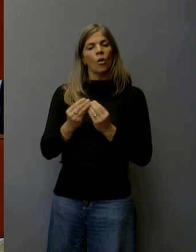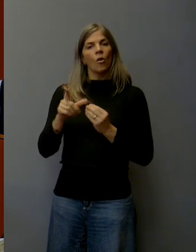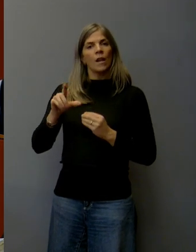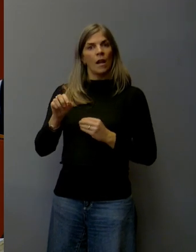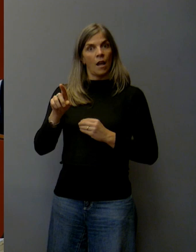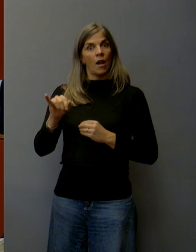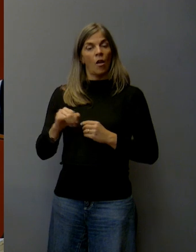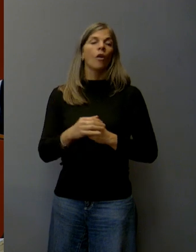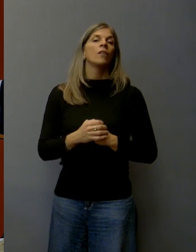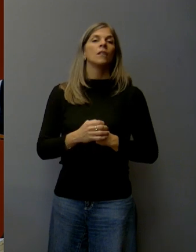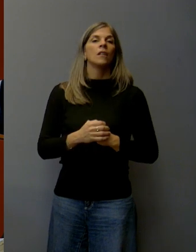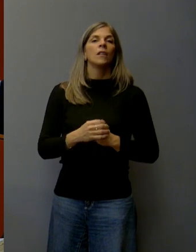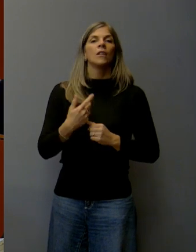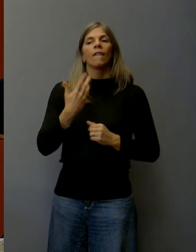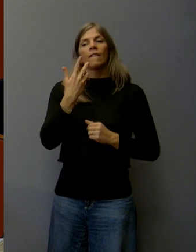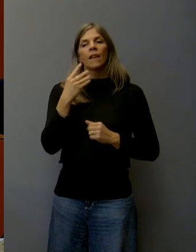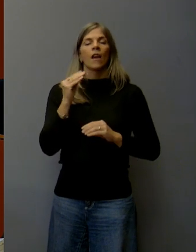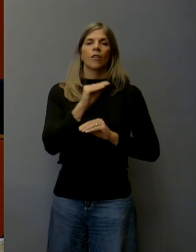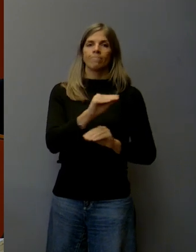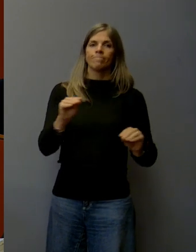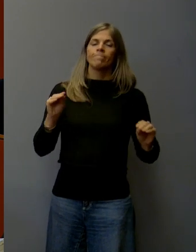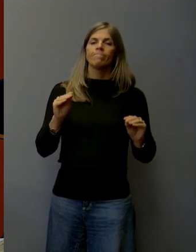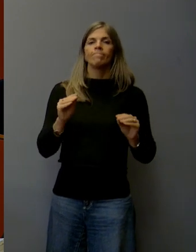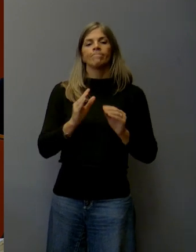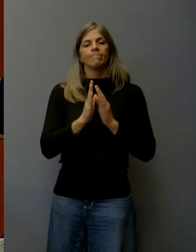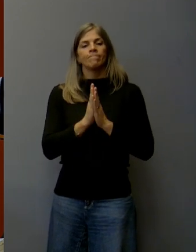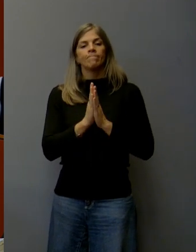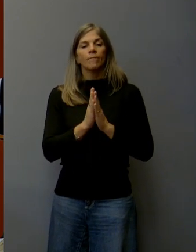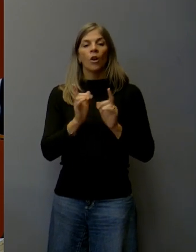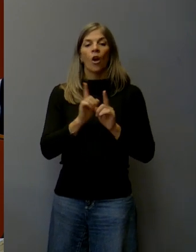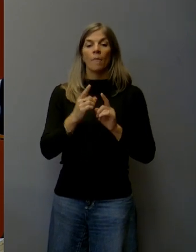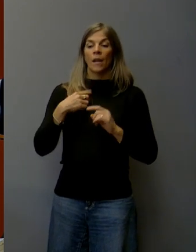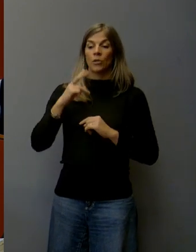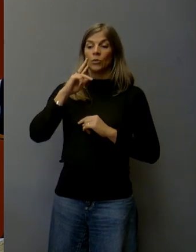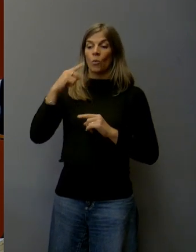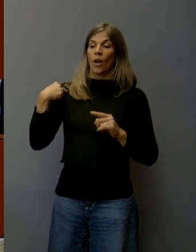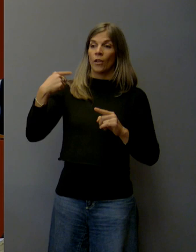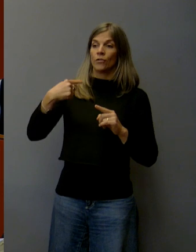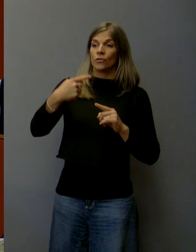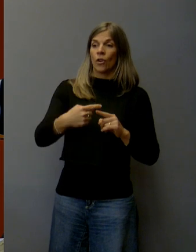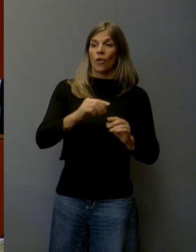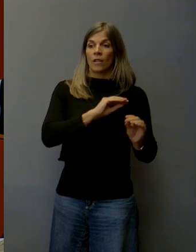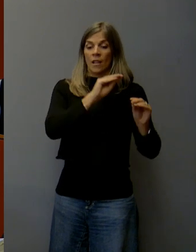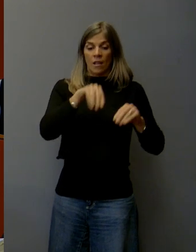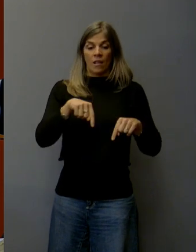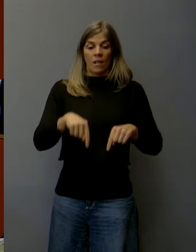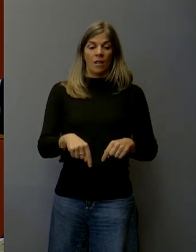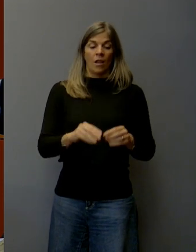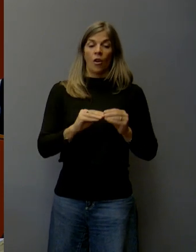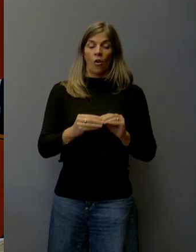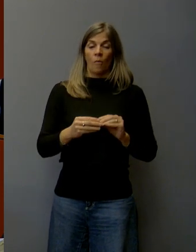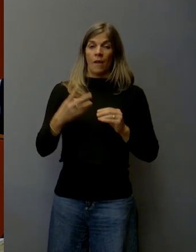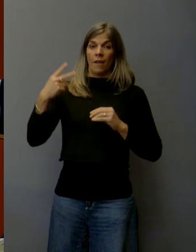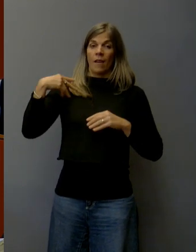Vorrei anch'io fare un richiamo a tutti a come si sono Condotti questi due giorni come siamo arrivati fin qui abbiamo